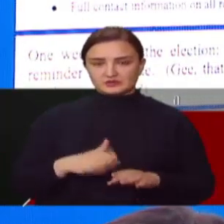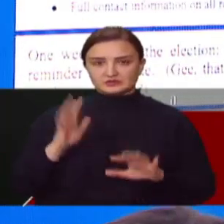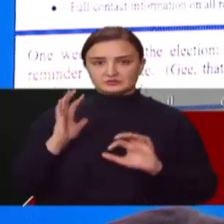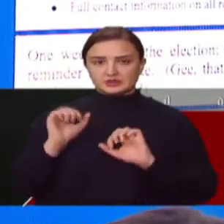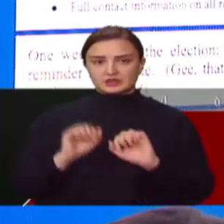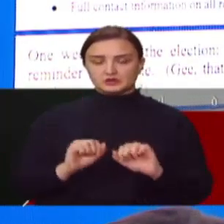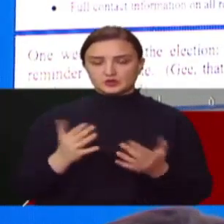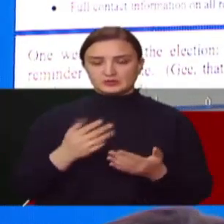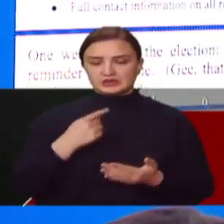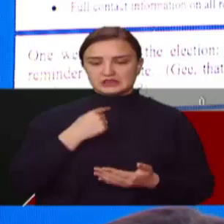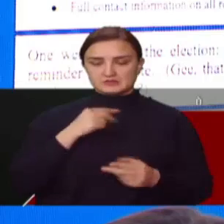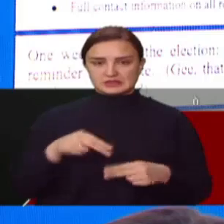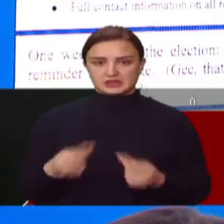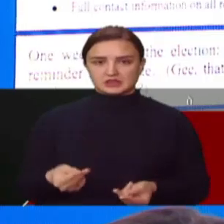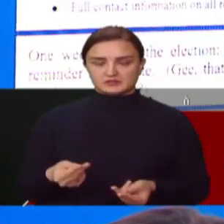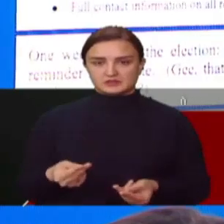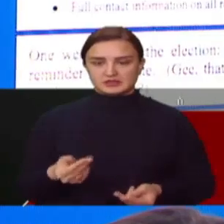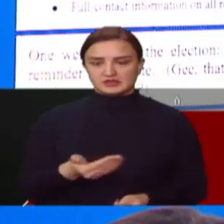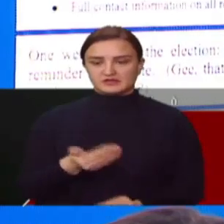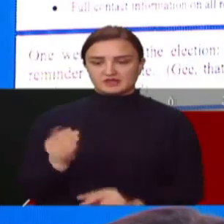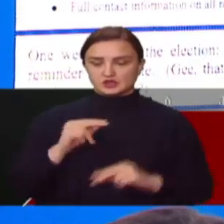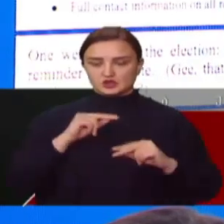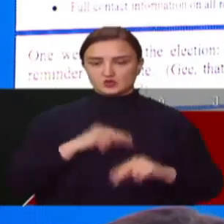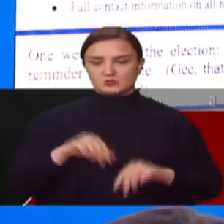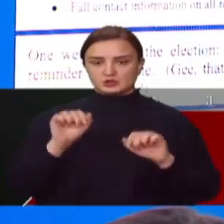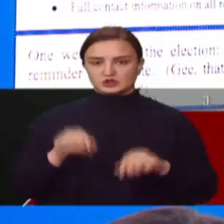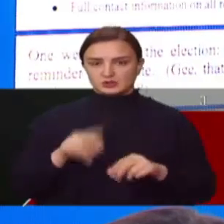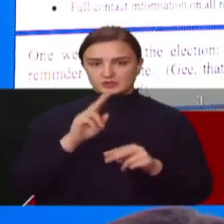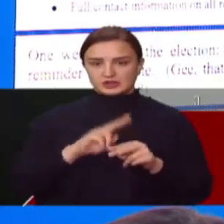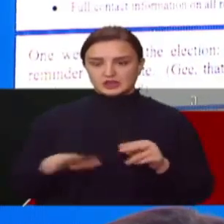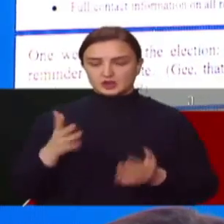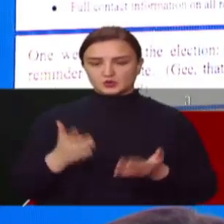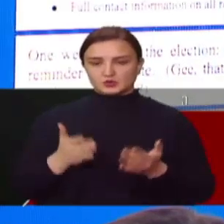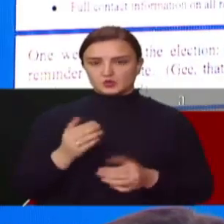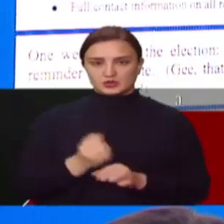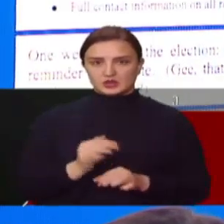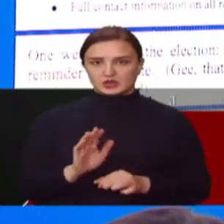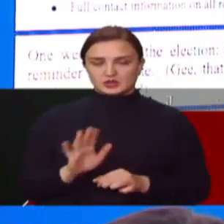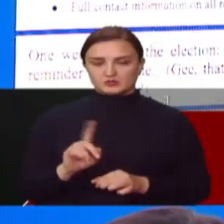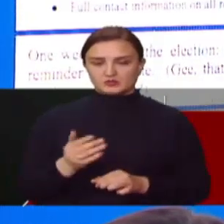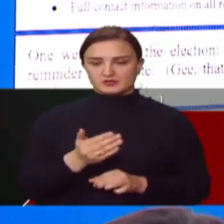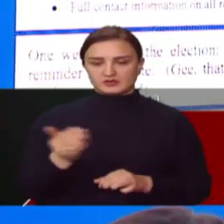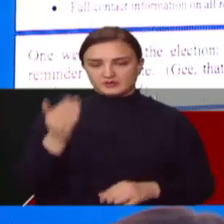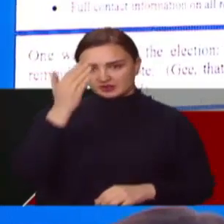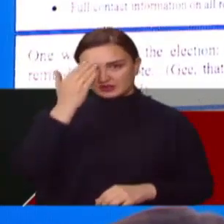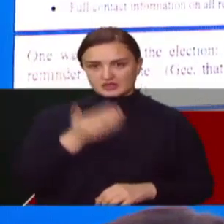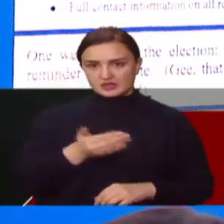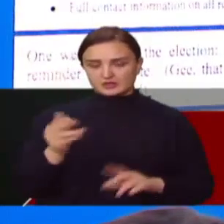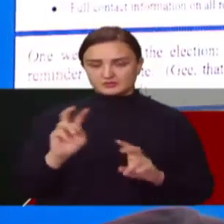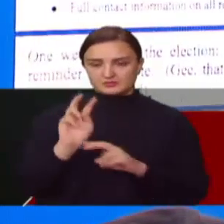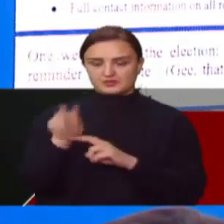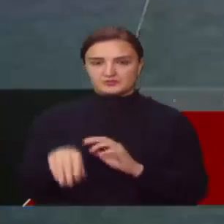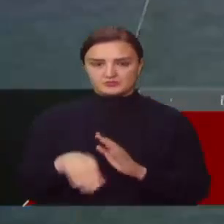mkhardamçeri romelis khmas azlebs. Tkveni shroma sheidzleba daikargos tu ki aruzmoqopt rom tkveni amomchevli